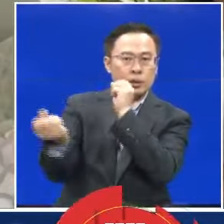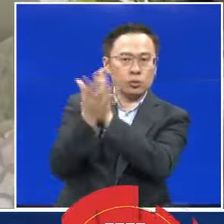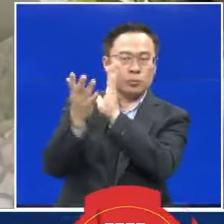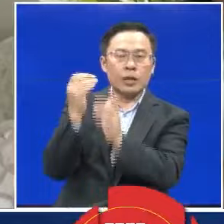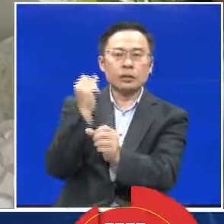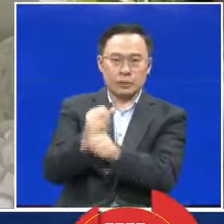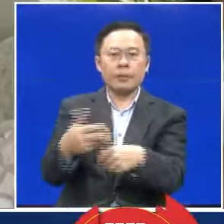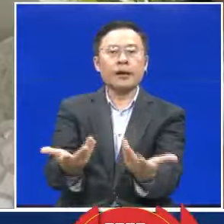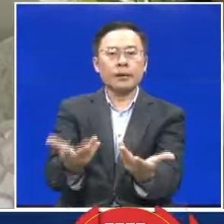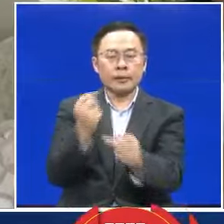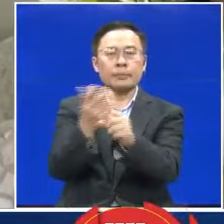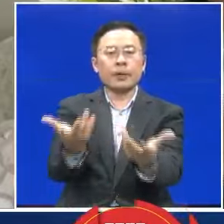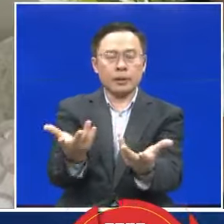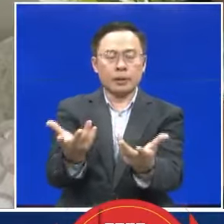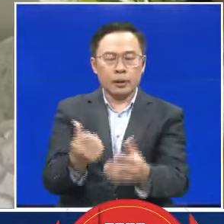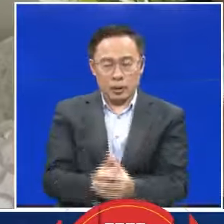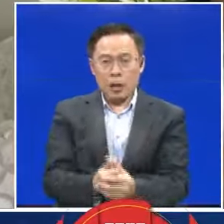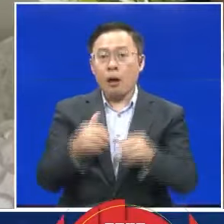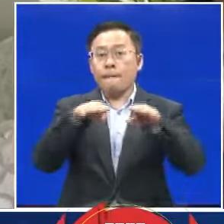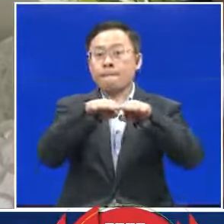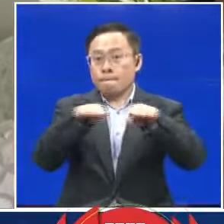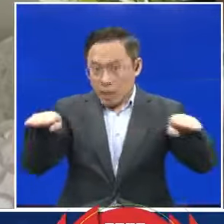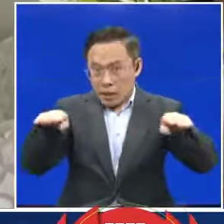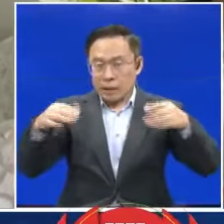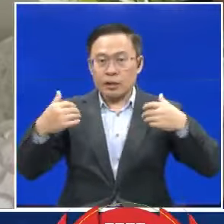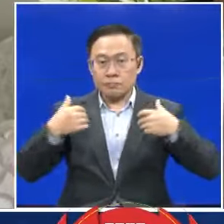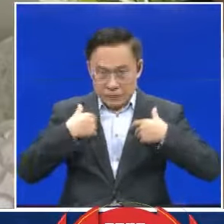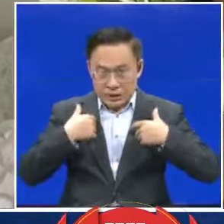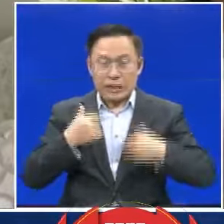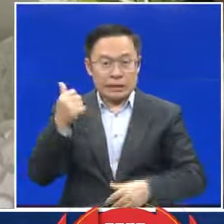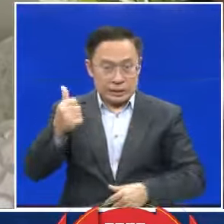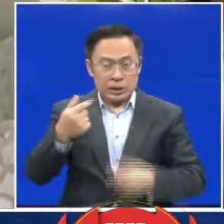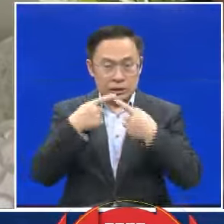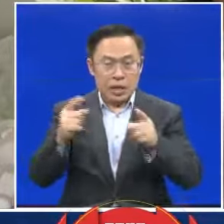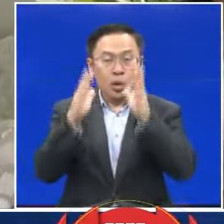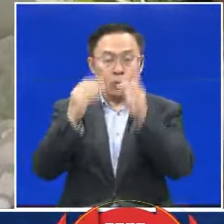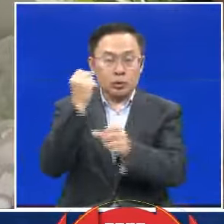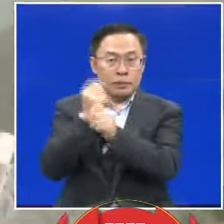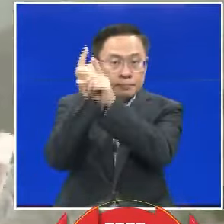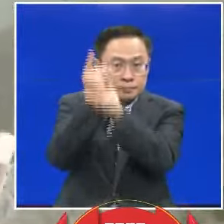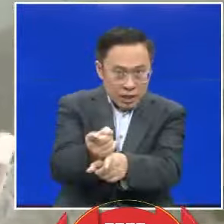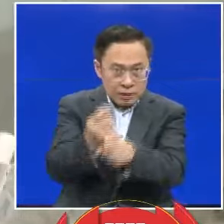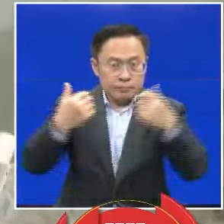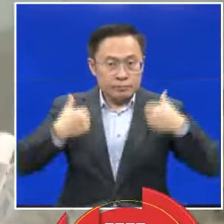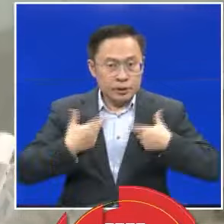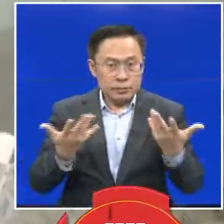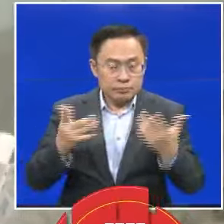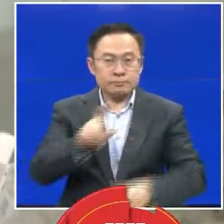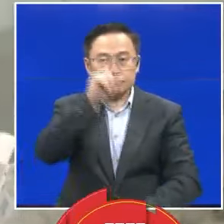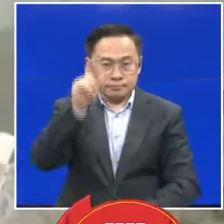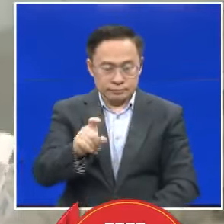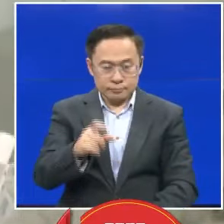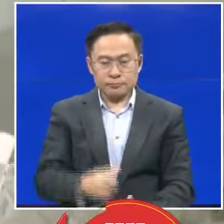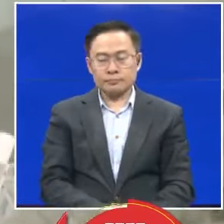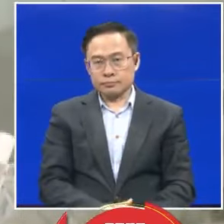ราปฏิบัติตามมาตรฐานซึ่งกองเรือวางไว้ดีอยู่แล้วเนี่ยมากน้อยแค่ไหนซึ่งเชื่อว่าขั้นตอนมาตรฐ